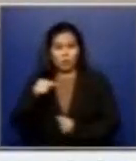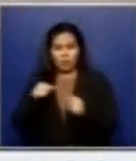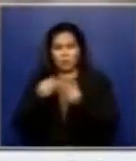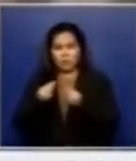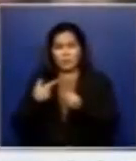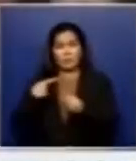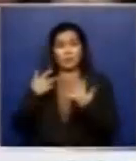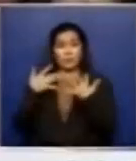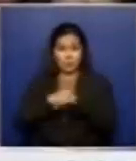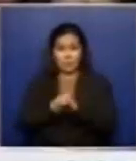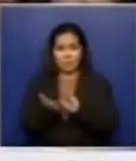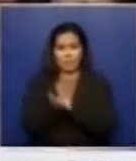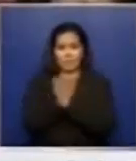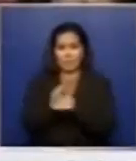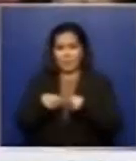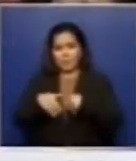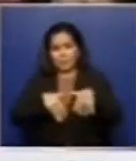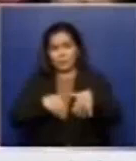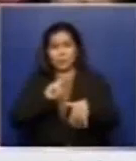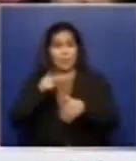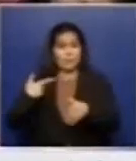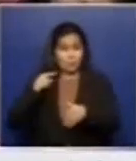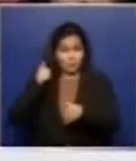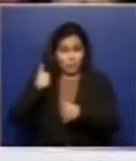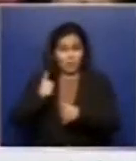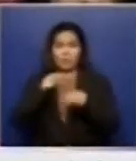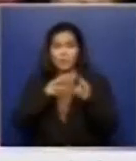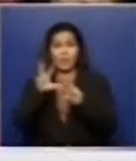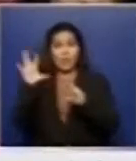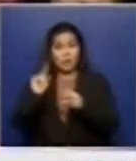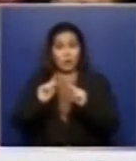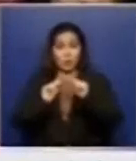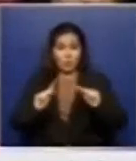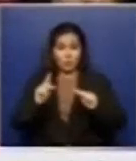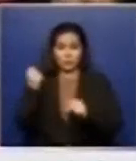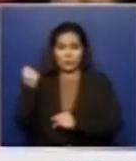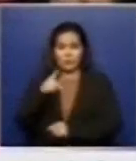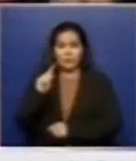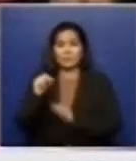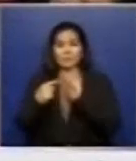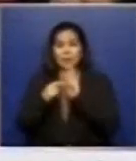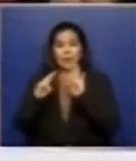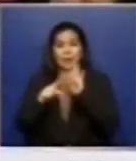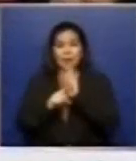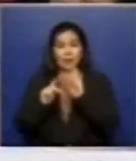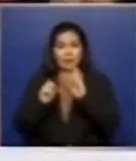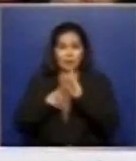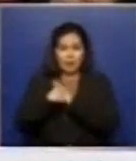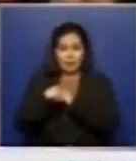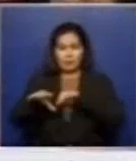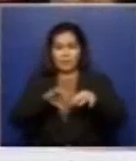ดแปลงรูปที่ดินให้ประชาชนเข้าไปใช้โดยใช้กรมธนารักษ์เป็นการจัดรูปที่ดินท่านประธานที่เคารพ